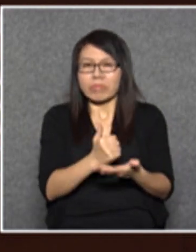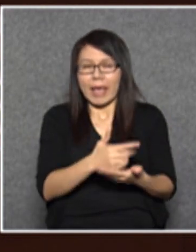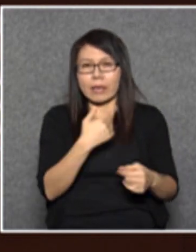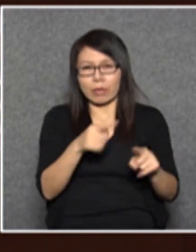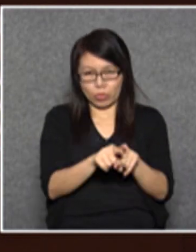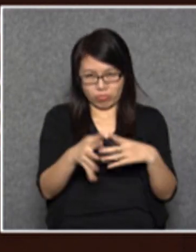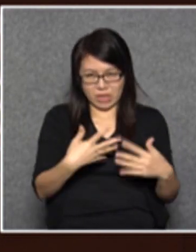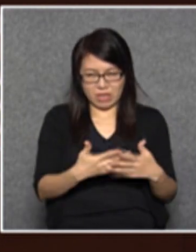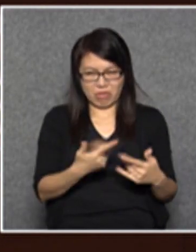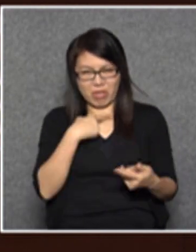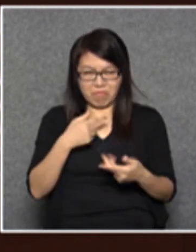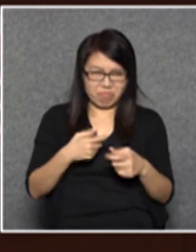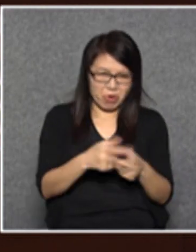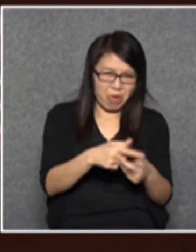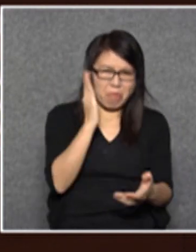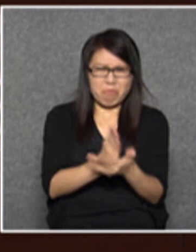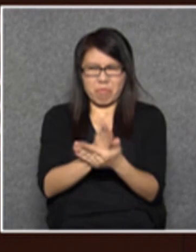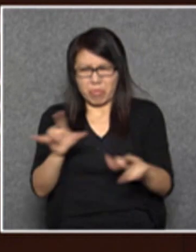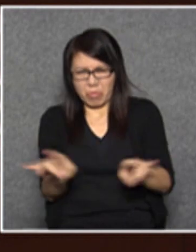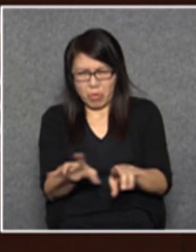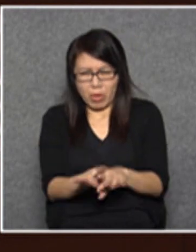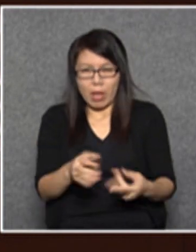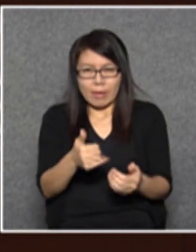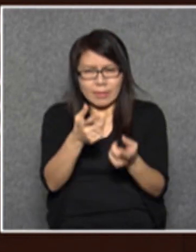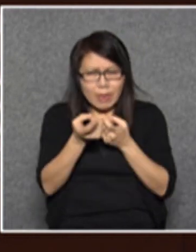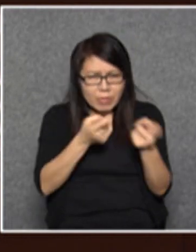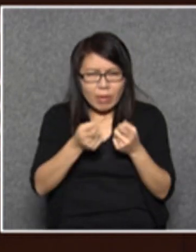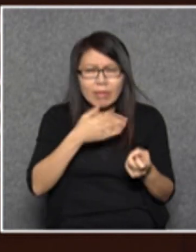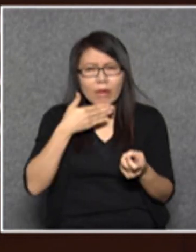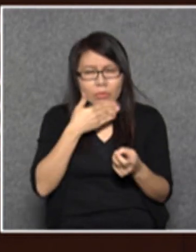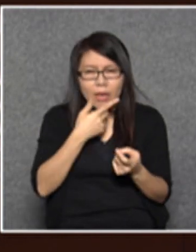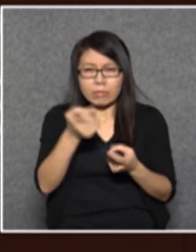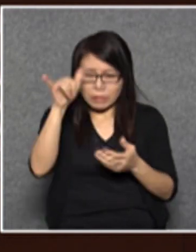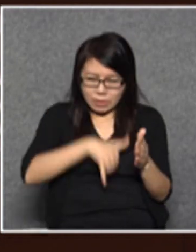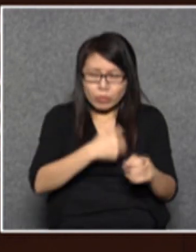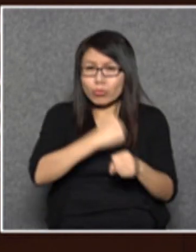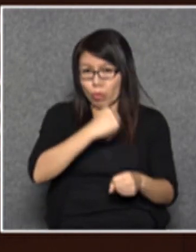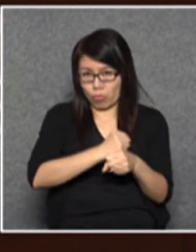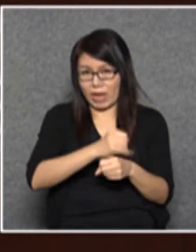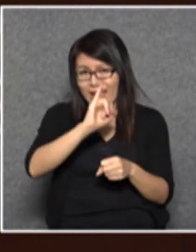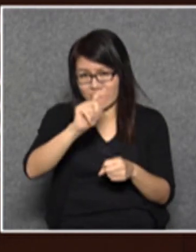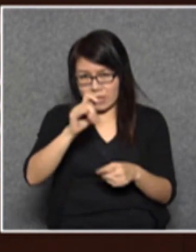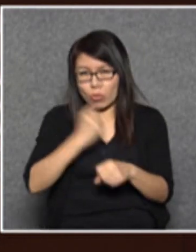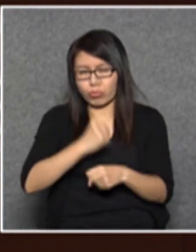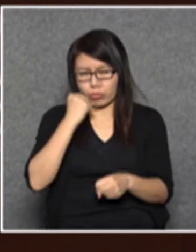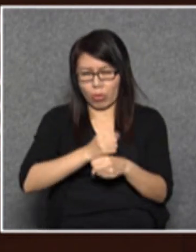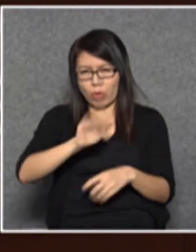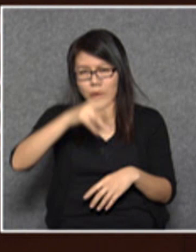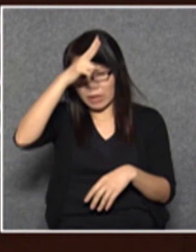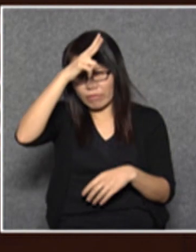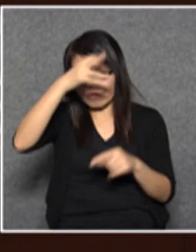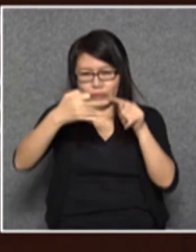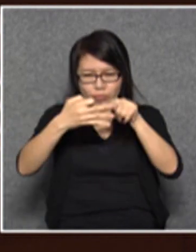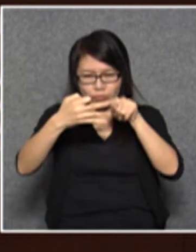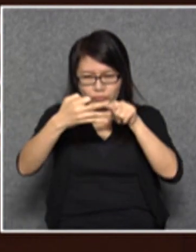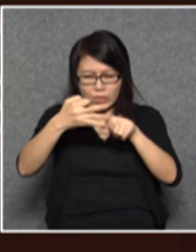酬情況，以改善嘅形象，吸引更多年輕人係入行。我的問題是，政府會不會做這三件真